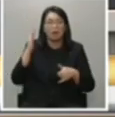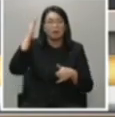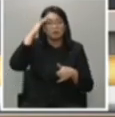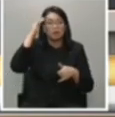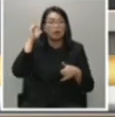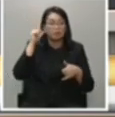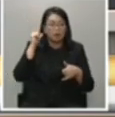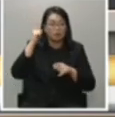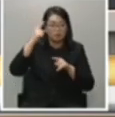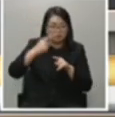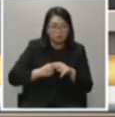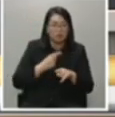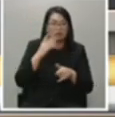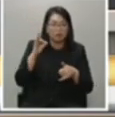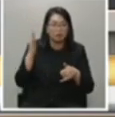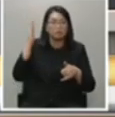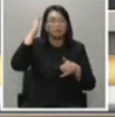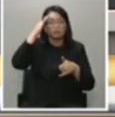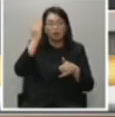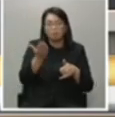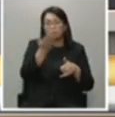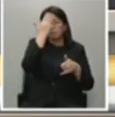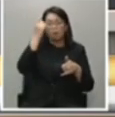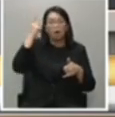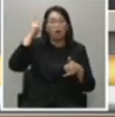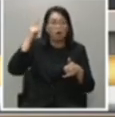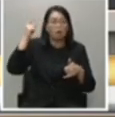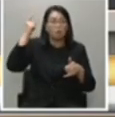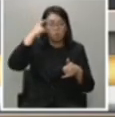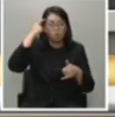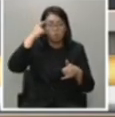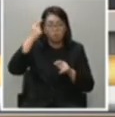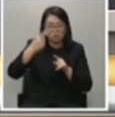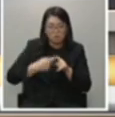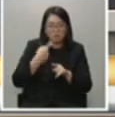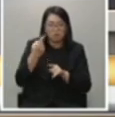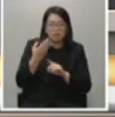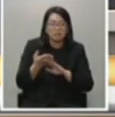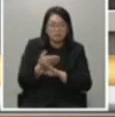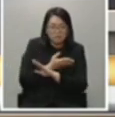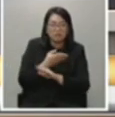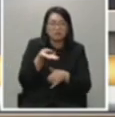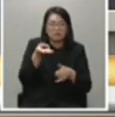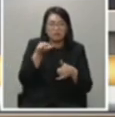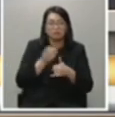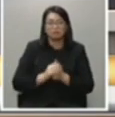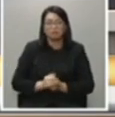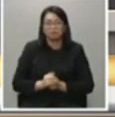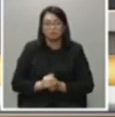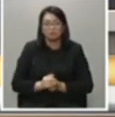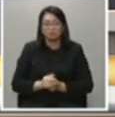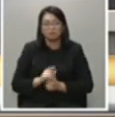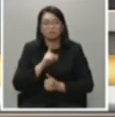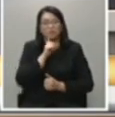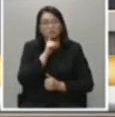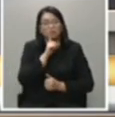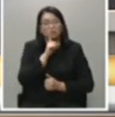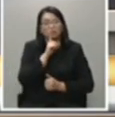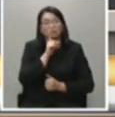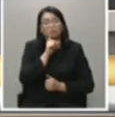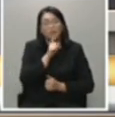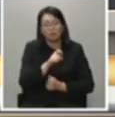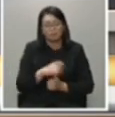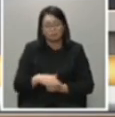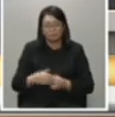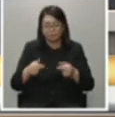าวนี้เมื่อเดือนกันยายน2562หรือเพิ่งทราบ1เดือนล่วงหน้าดิฉันกราบเรียนว่าจ